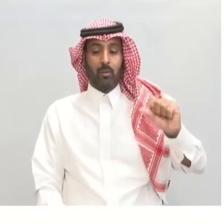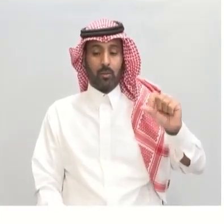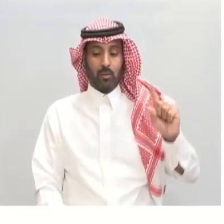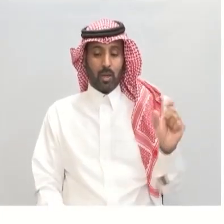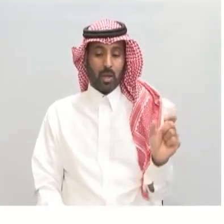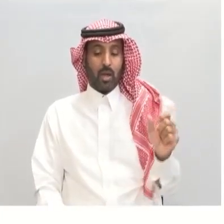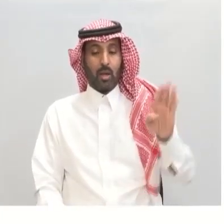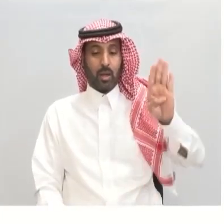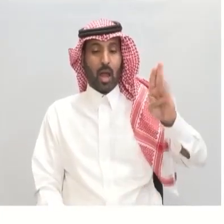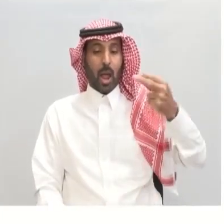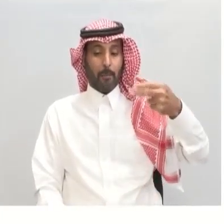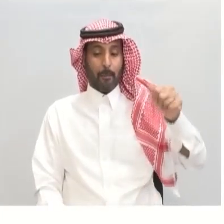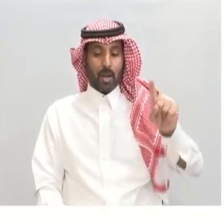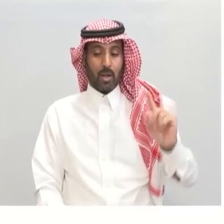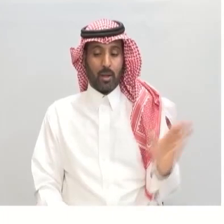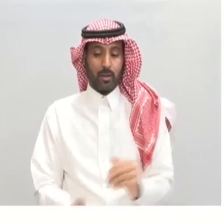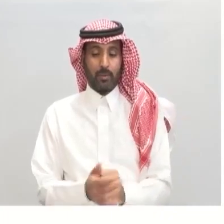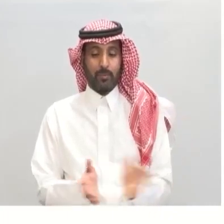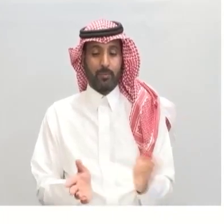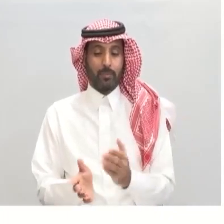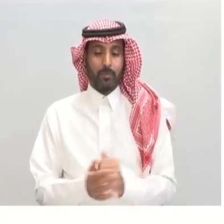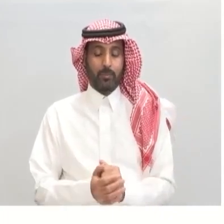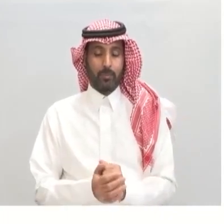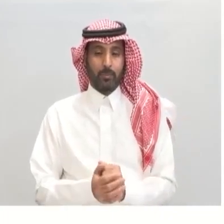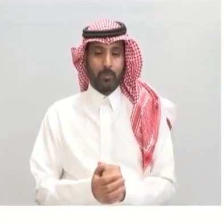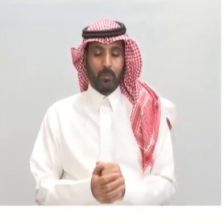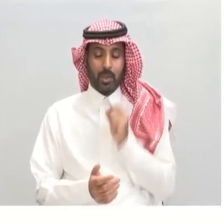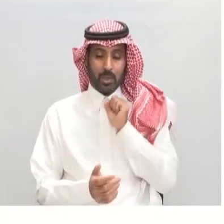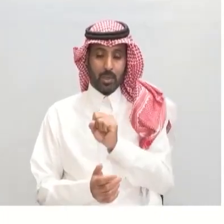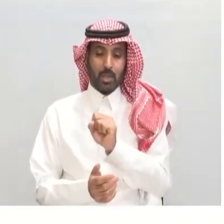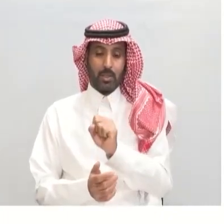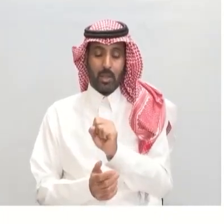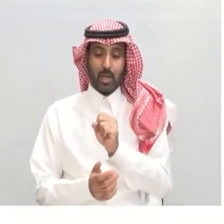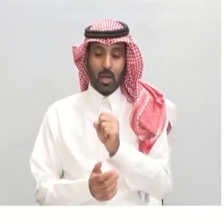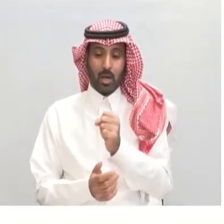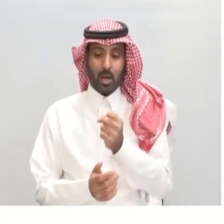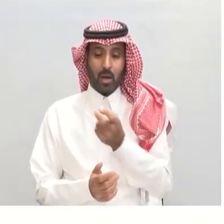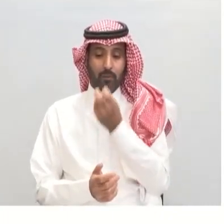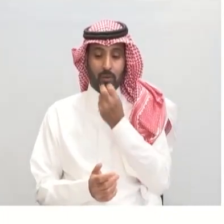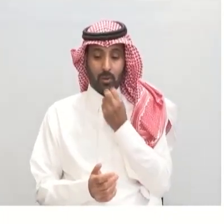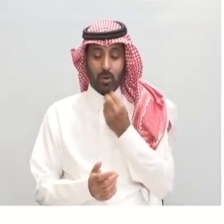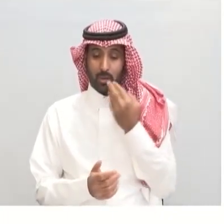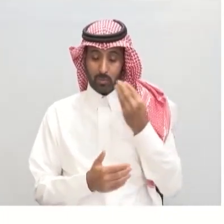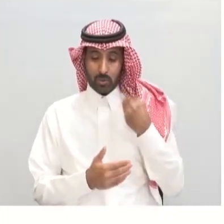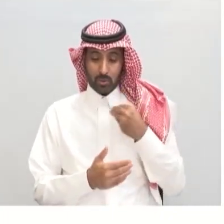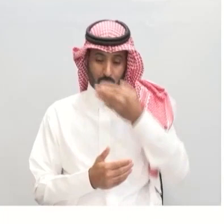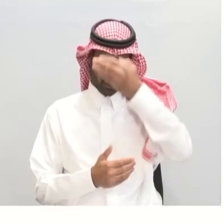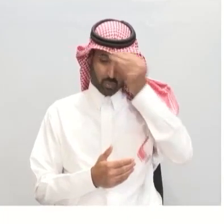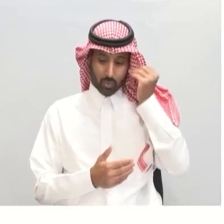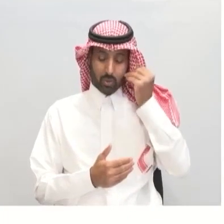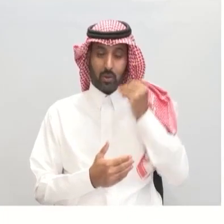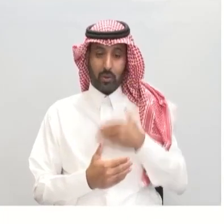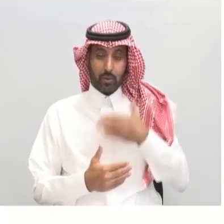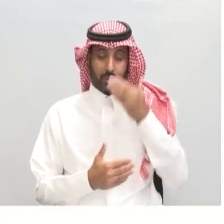وكذلك يوجد غيرهم اذكر خصائص حفظ القران في الصدور لحفظ القران الكريم في